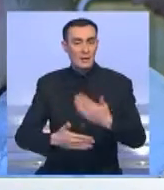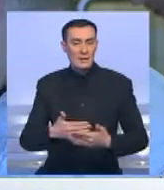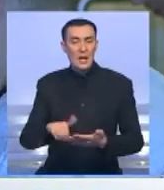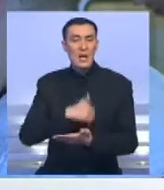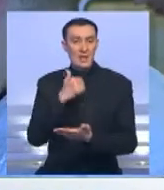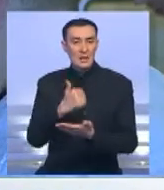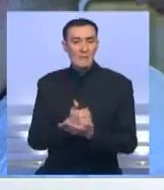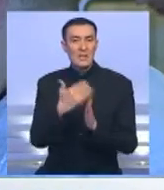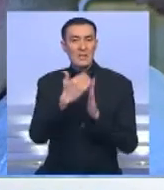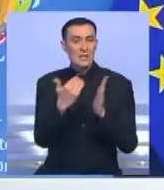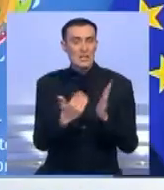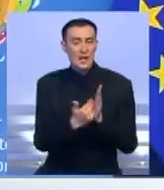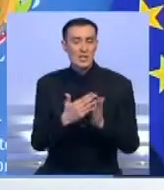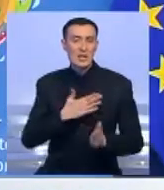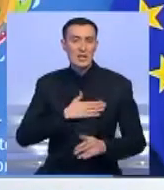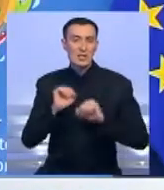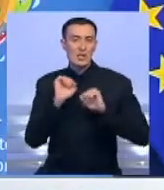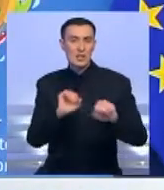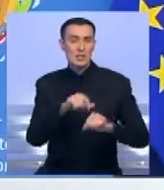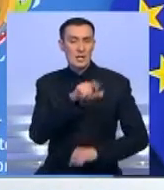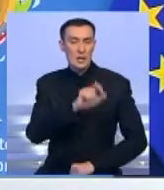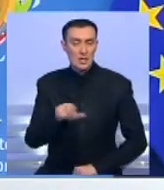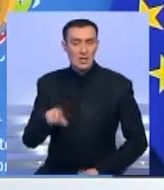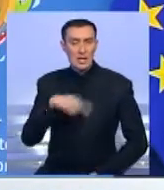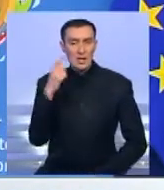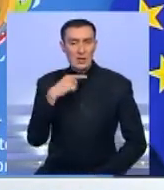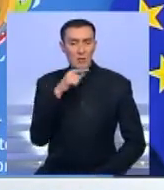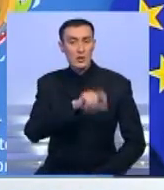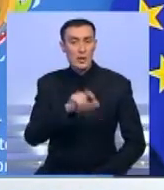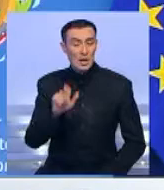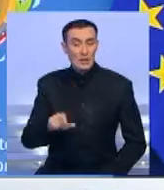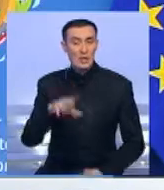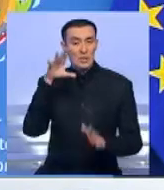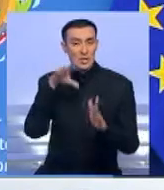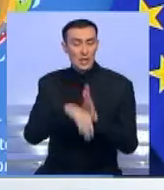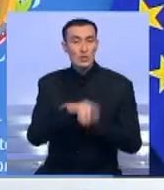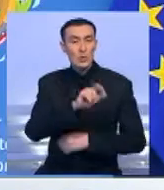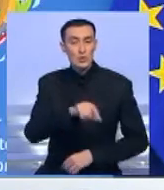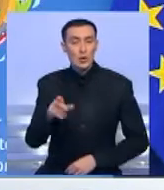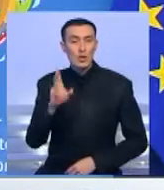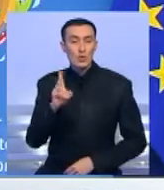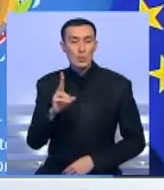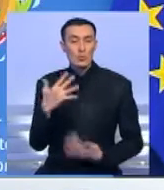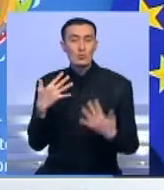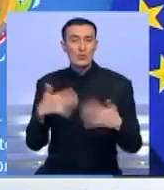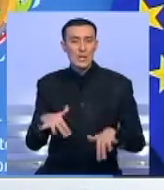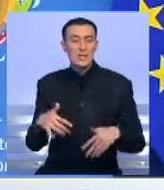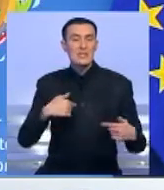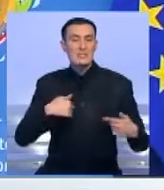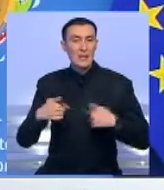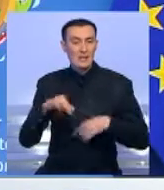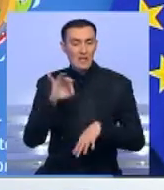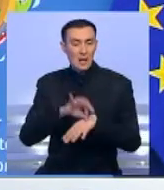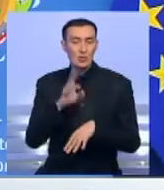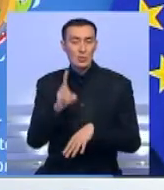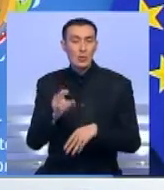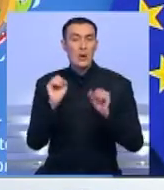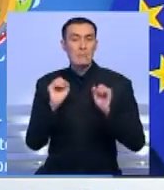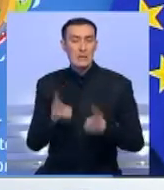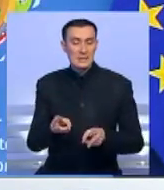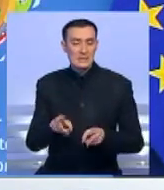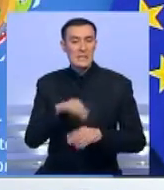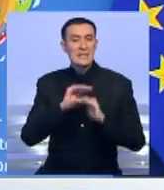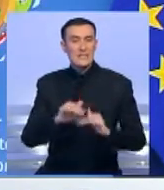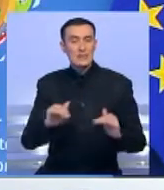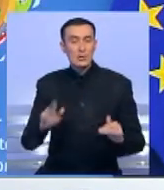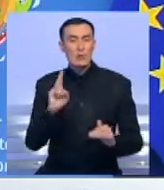задача Еврокомиссии – это защита наших граждан. Когда я говорю «граждане», я имею в виду людей, которые уже страдают, и тех, кто подвергается риску.